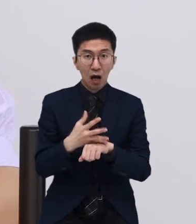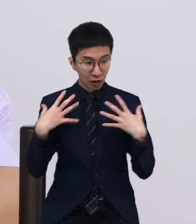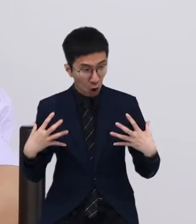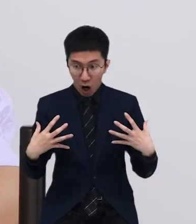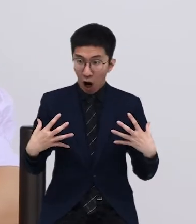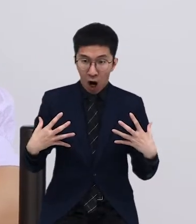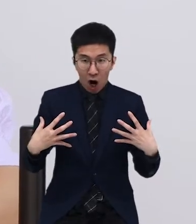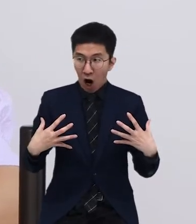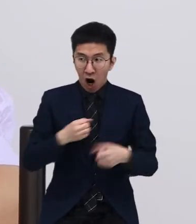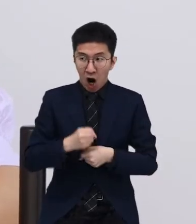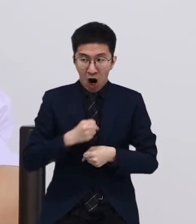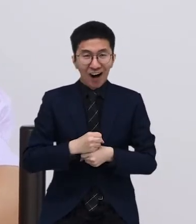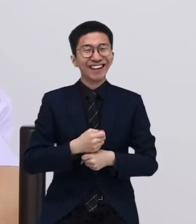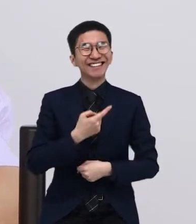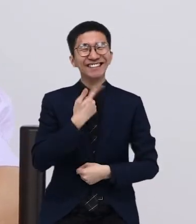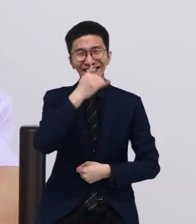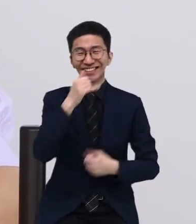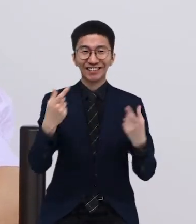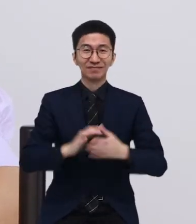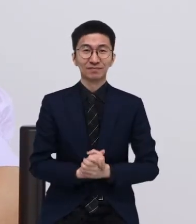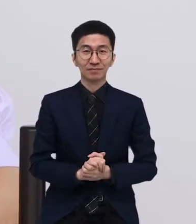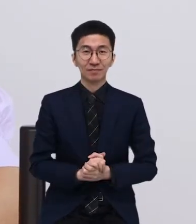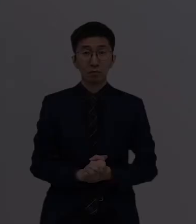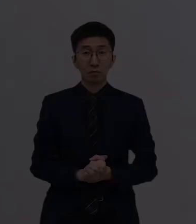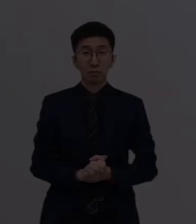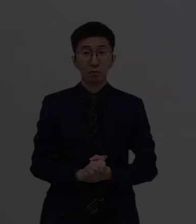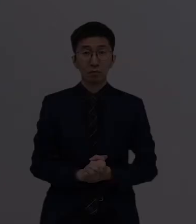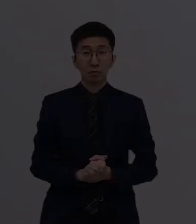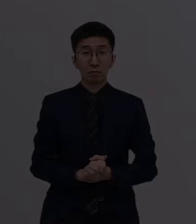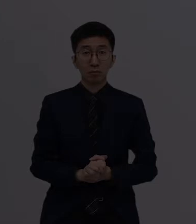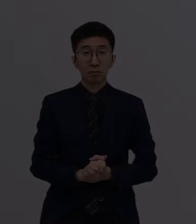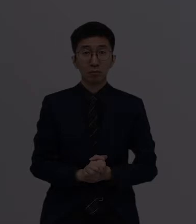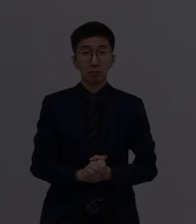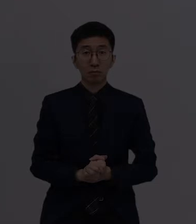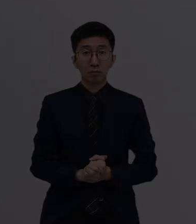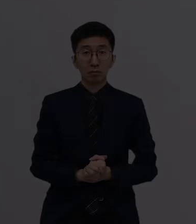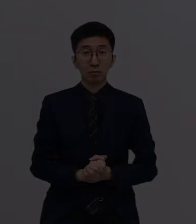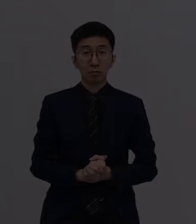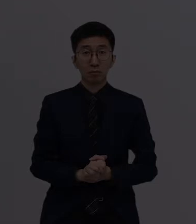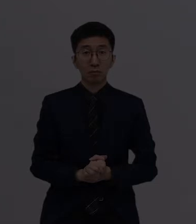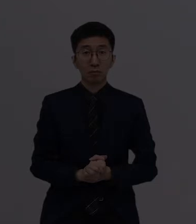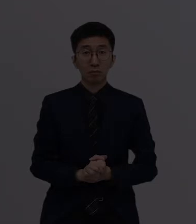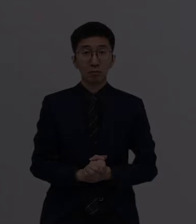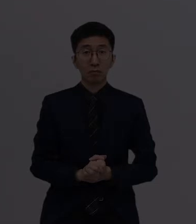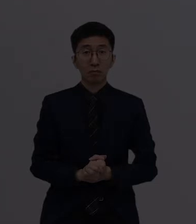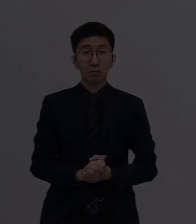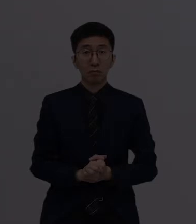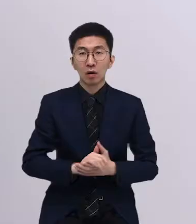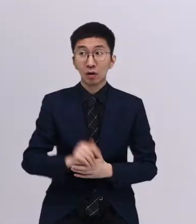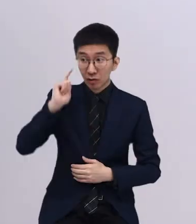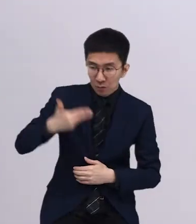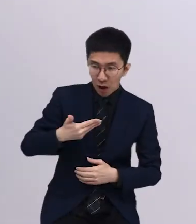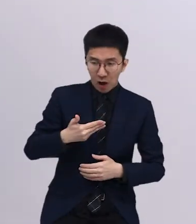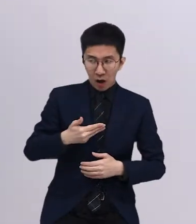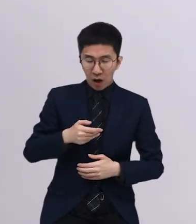많이 살쪘구나 이렇게 좀 생각하게 되는 것 같아요. 신체에 대해 아끼고 사랑해줬던 적이 있나요?